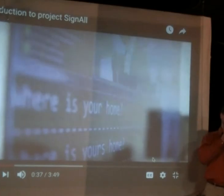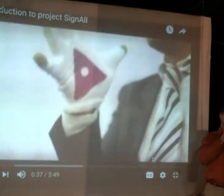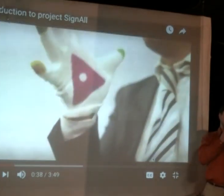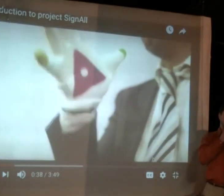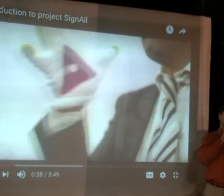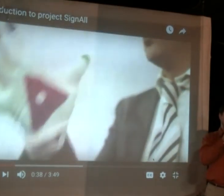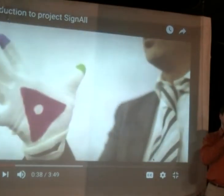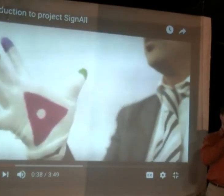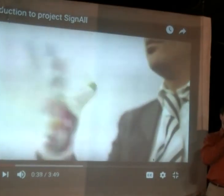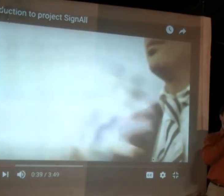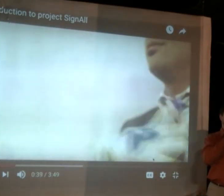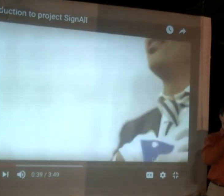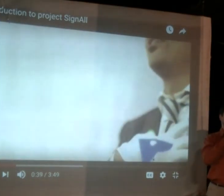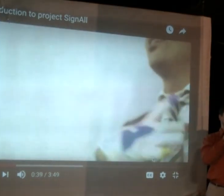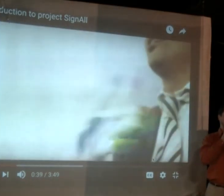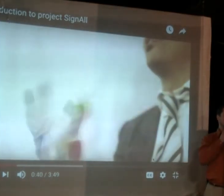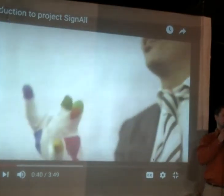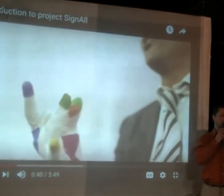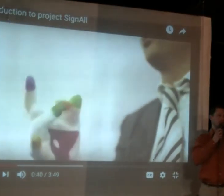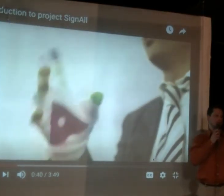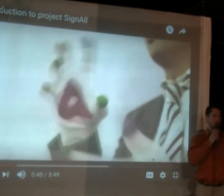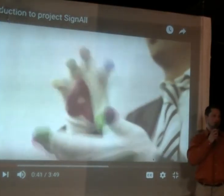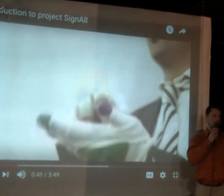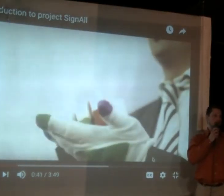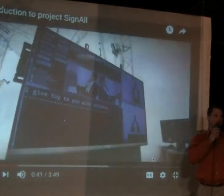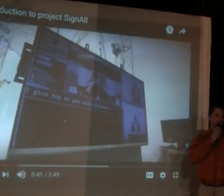Egyébként a háttér annyira nem számít, a megvilágításra